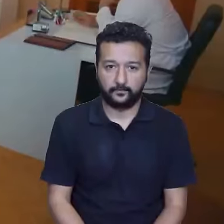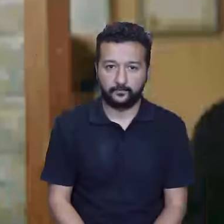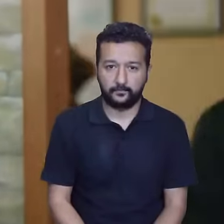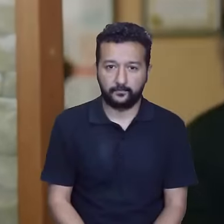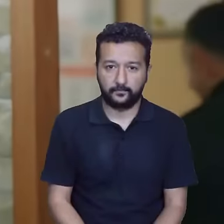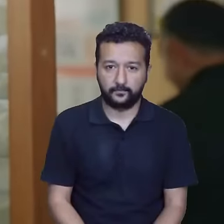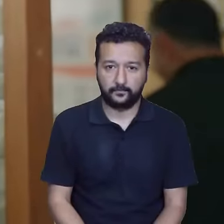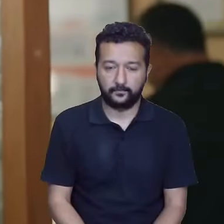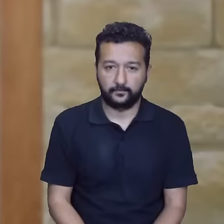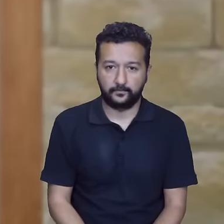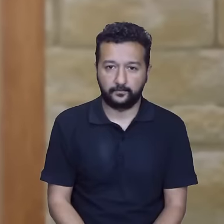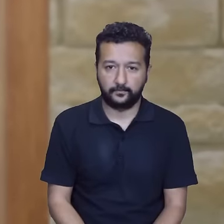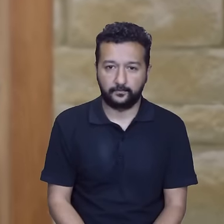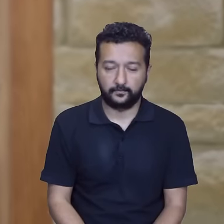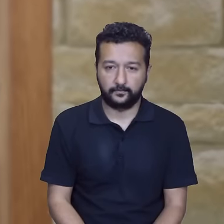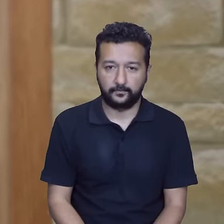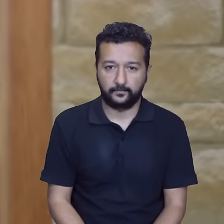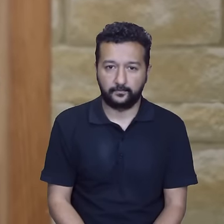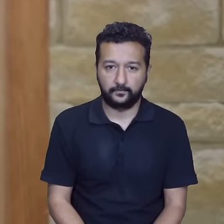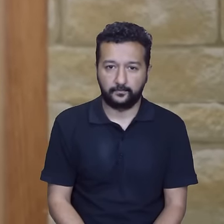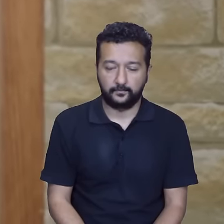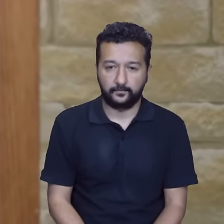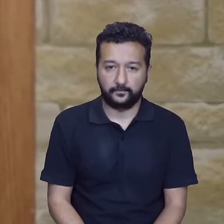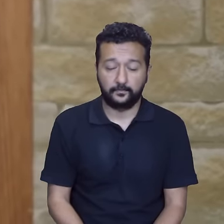Münir çaktırmadan paravana yaklaşıp kulak verdi.